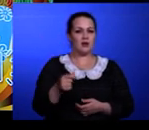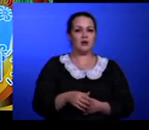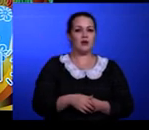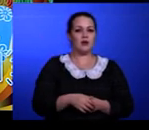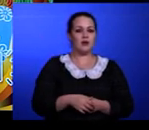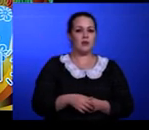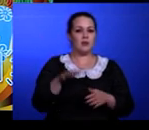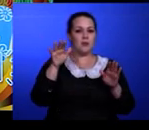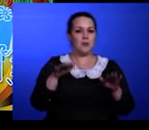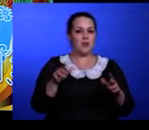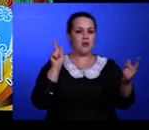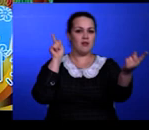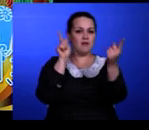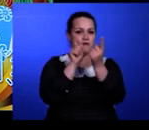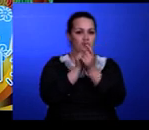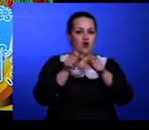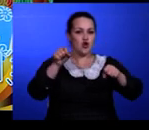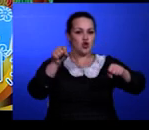со штурмовиками